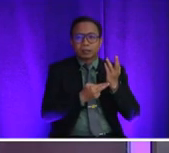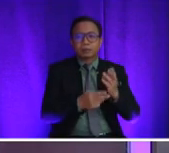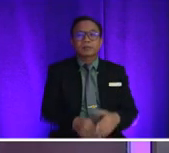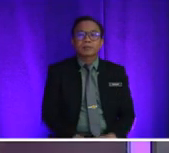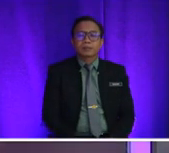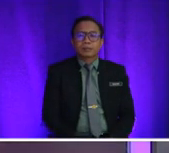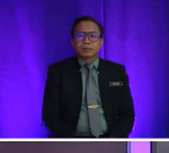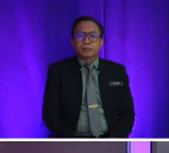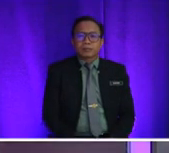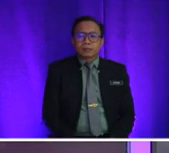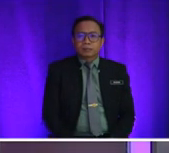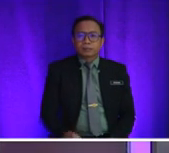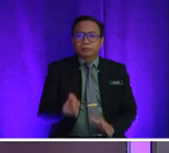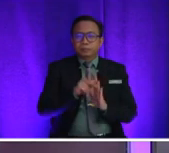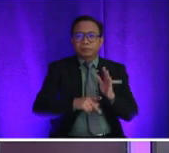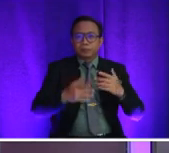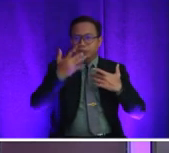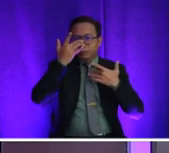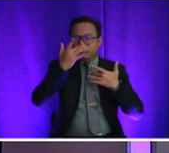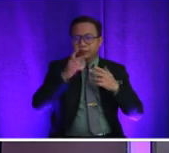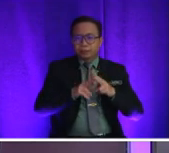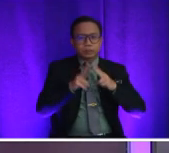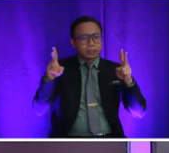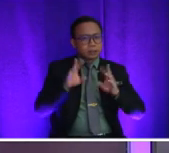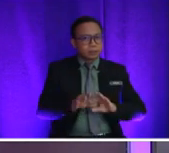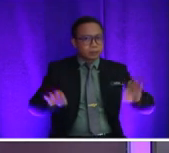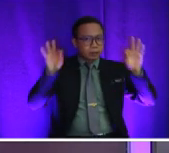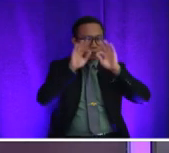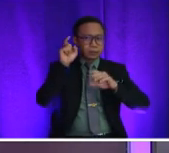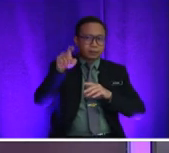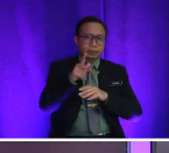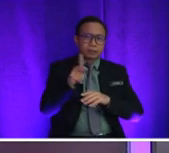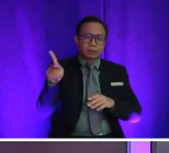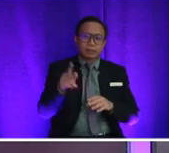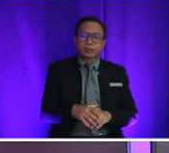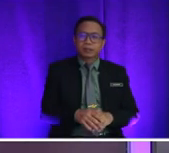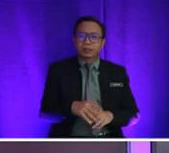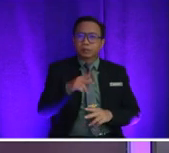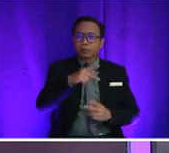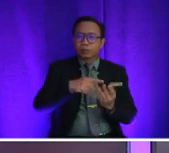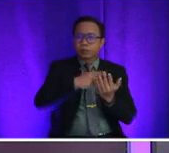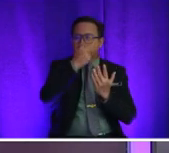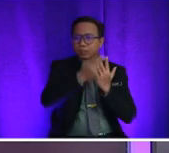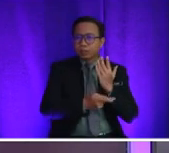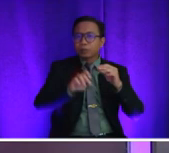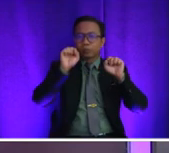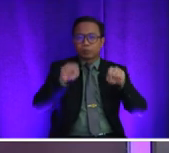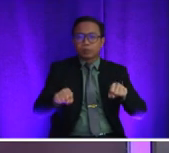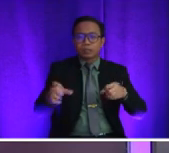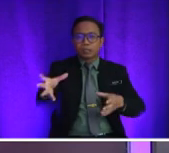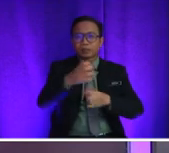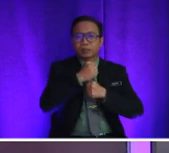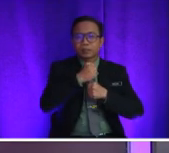Penyakit ini sangat penting Ayo kita dapat memastikan bahwasanya Project yang dihasilkan boleh mencapai